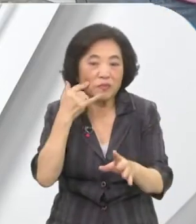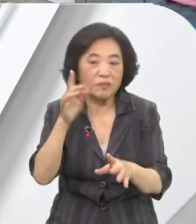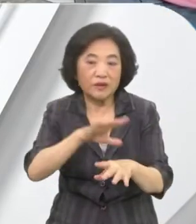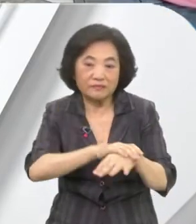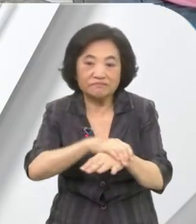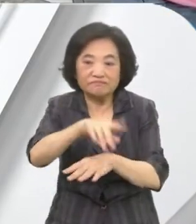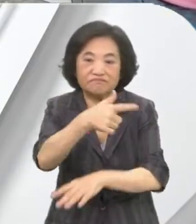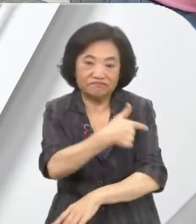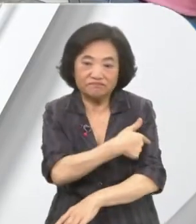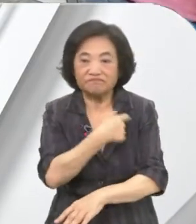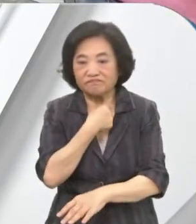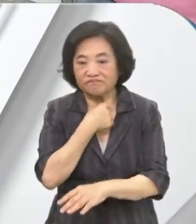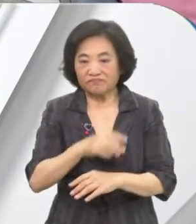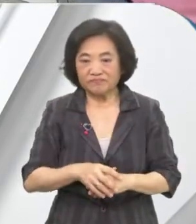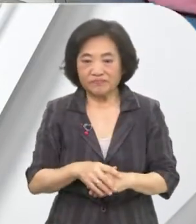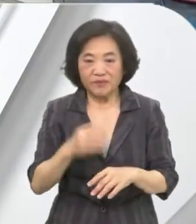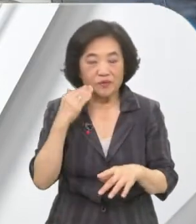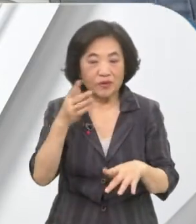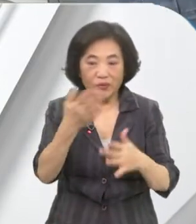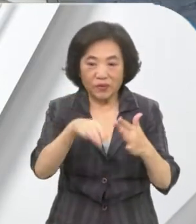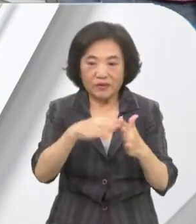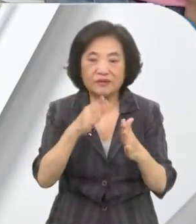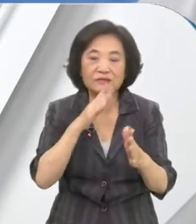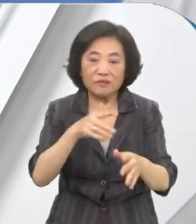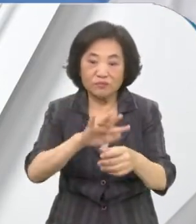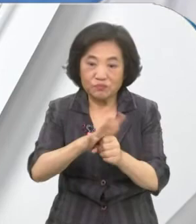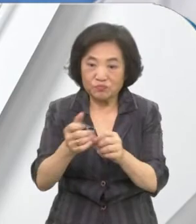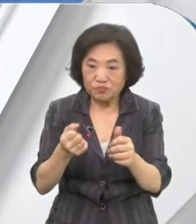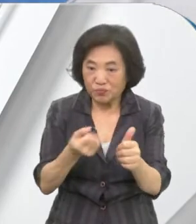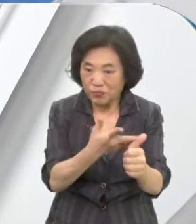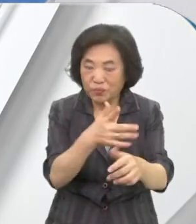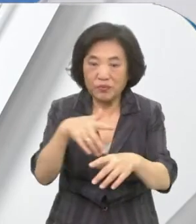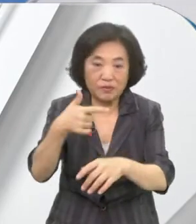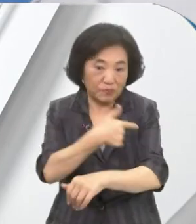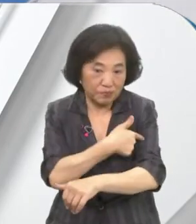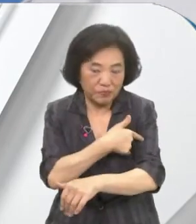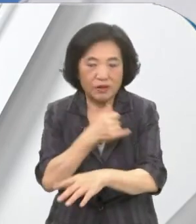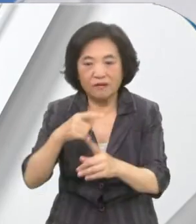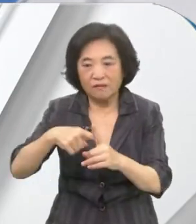这个学生染疫的状况，事实上是比没有停课期间还来得高。最慢我们把下个礼拜把疫苗打完之后，那就有机会可以复课。 同医院教育处也强调，希望快起刺激准批啦，各种社会复课的时间，适应也要全部来做快起，也呼吁家长给带适应的来注射疫苗，共同提升高研注射疫苗的比例。下个新闻请你们同步同。